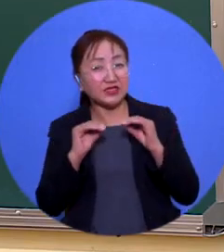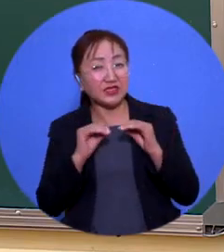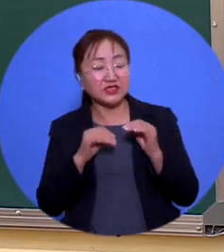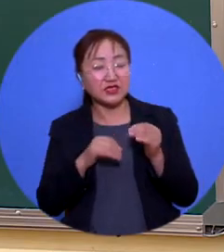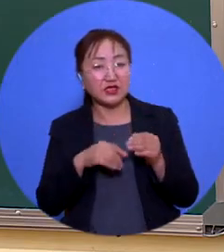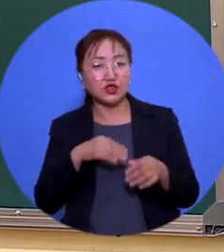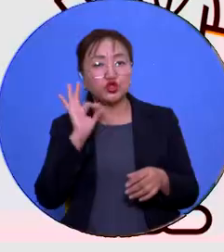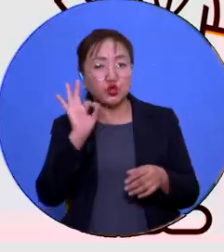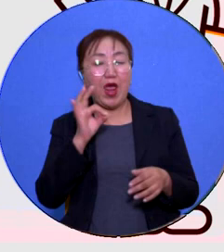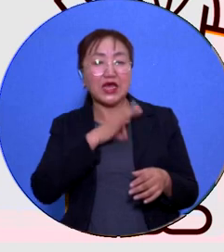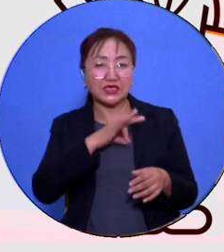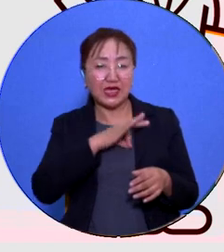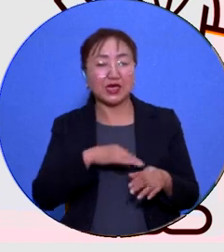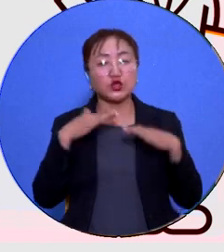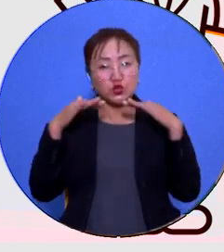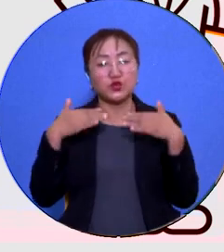зөвлөж байна.